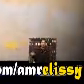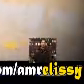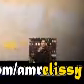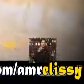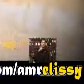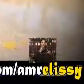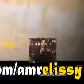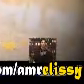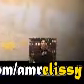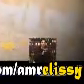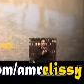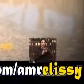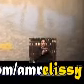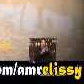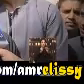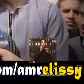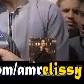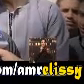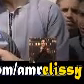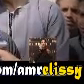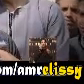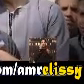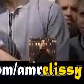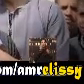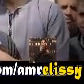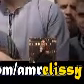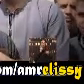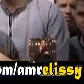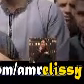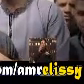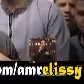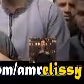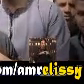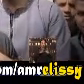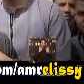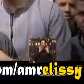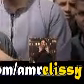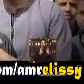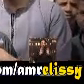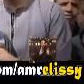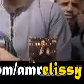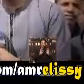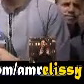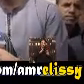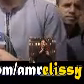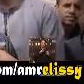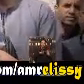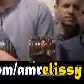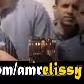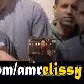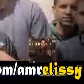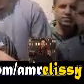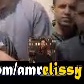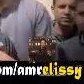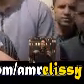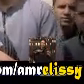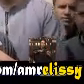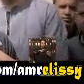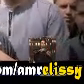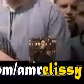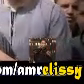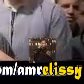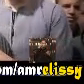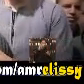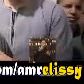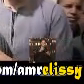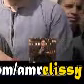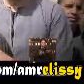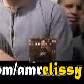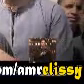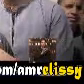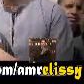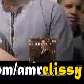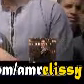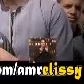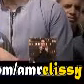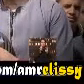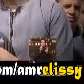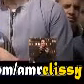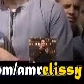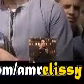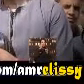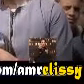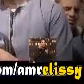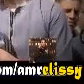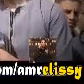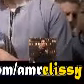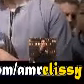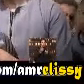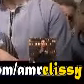معهد ديني ومدرسة ابتدائي. طبعا الأطفال بتيجي في أغلب الأيام يصعب عليها الوصول للمعهد الديني وللمدرسة